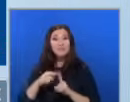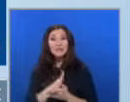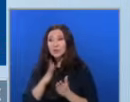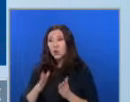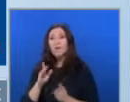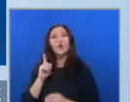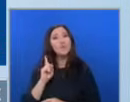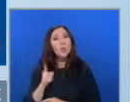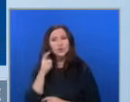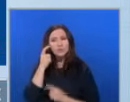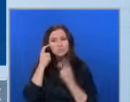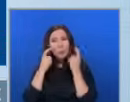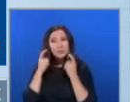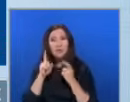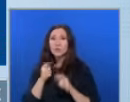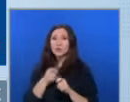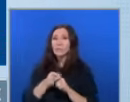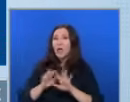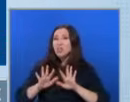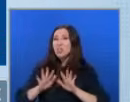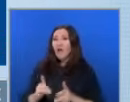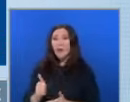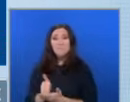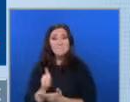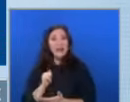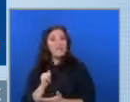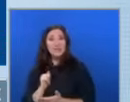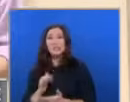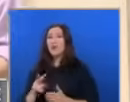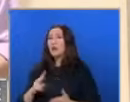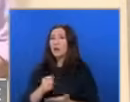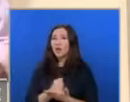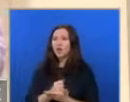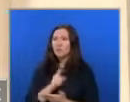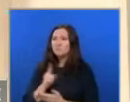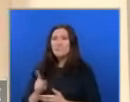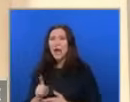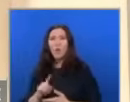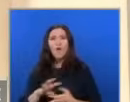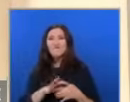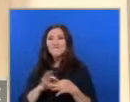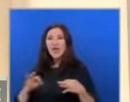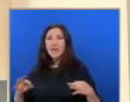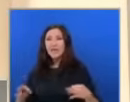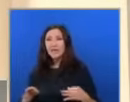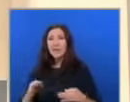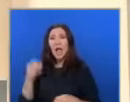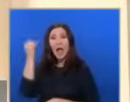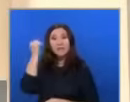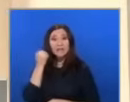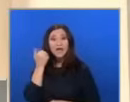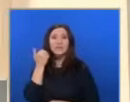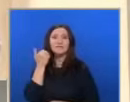да размисли, би могло да се осъществи някаква превенция, някаква терапия. Някои вериги казина вече се възползваха